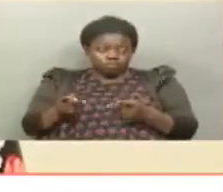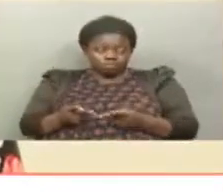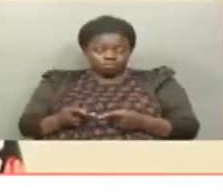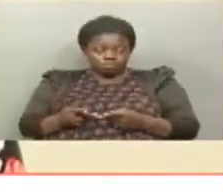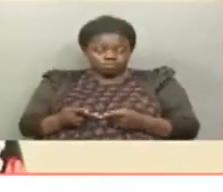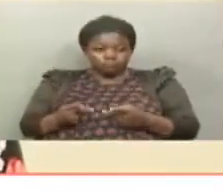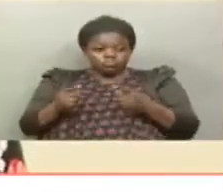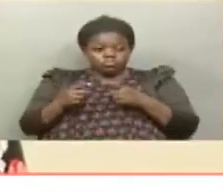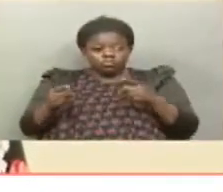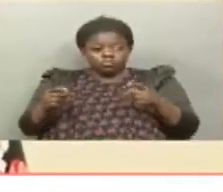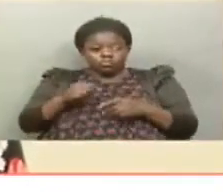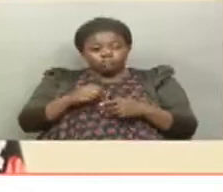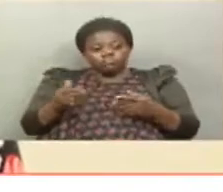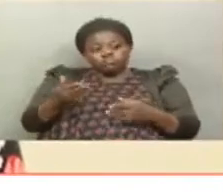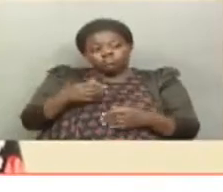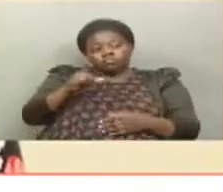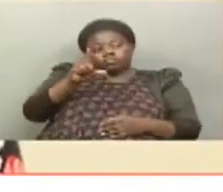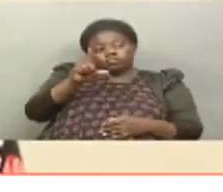laba n'agaana